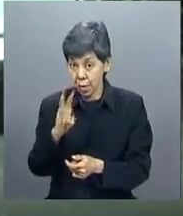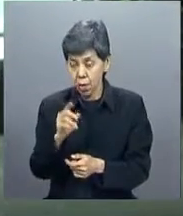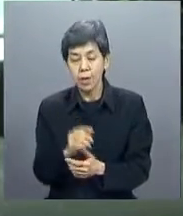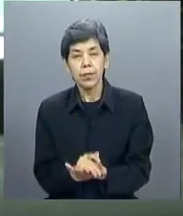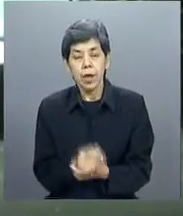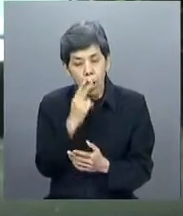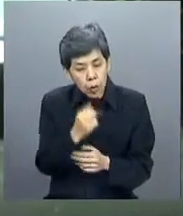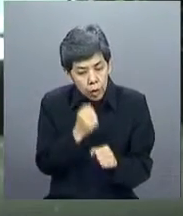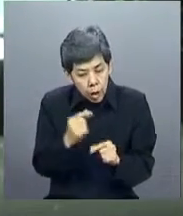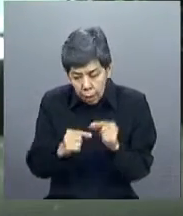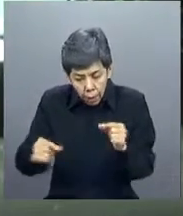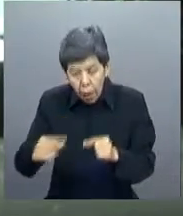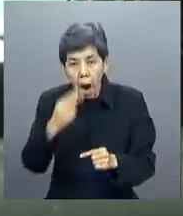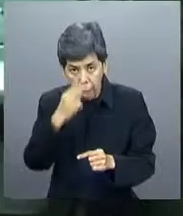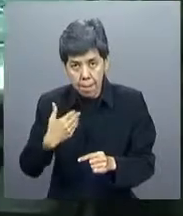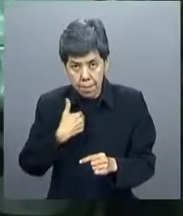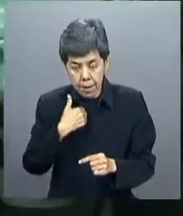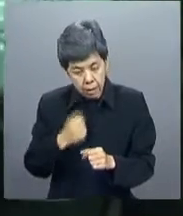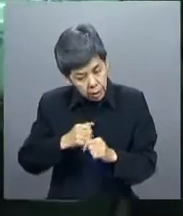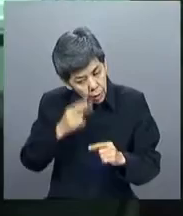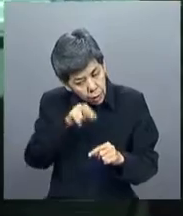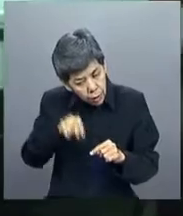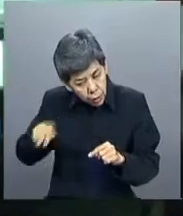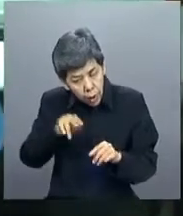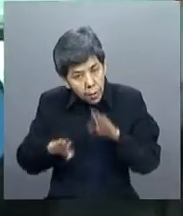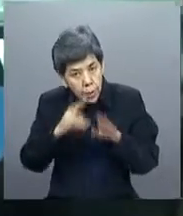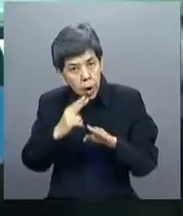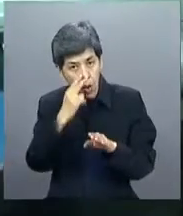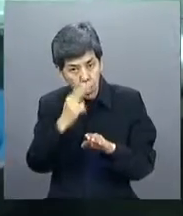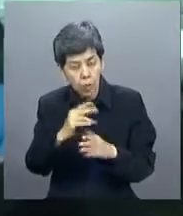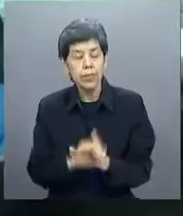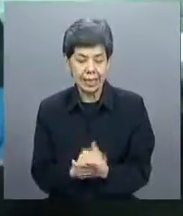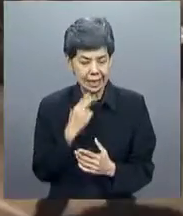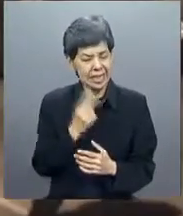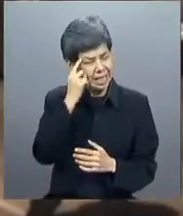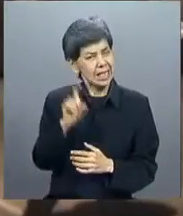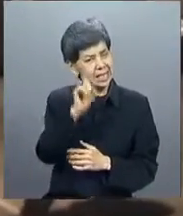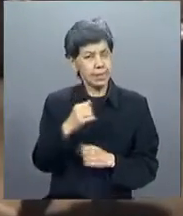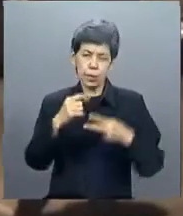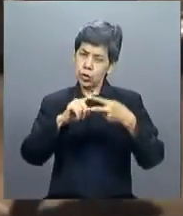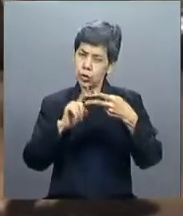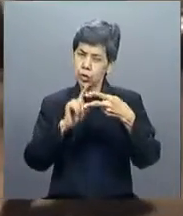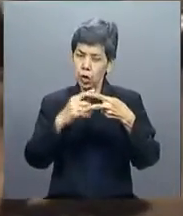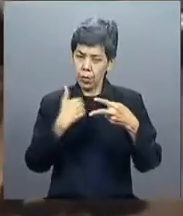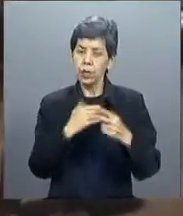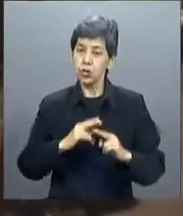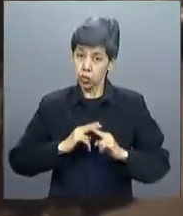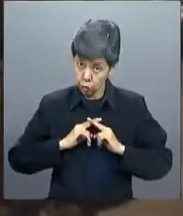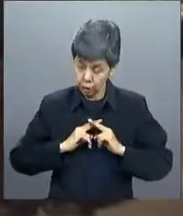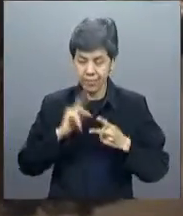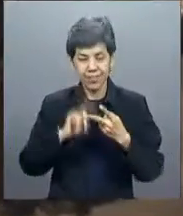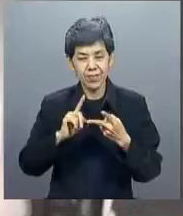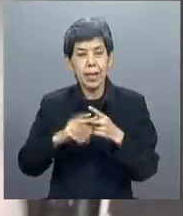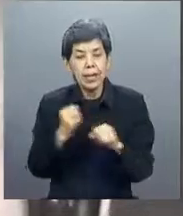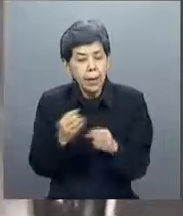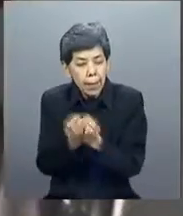มลมที่ผู้ก่อเหตุใช้เพื่อนำไปเปรียบเทียบคดีอื่นๆนะคะดยเบื้องต้นสันนิษฐานไว้ 2ประเด็นก็คือเรื่องส่วนตัวและเรื่อง